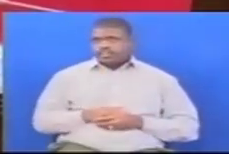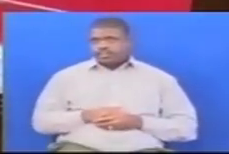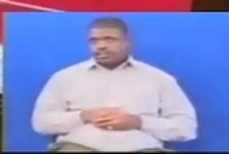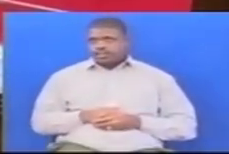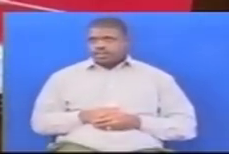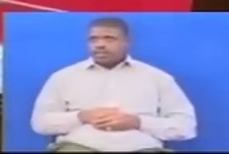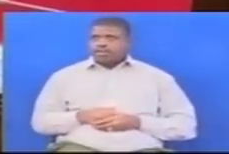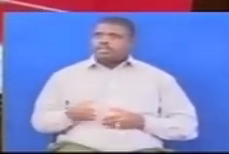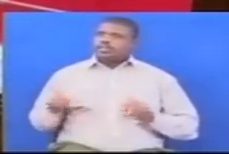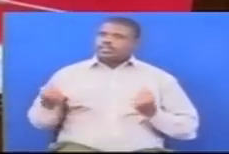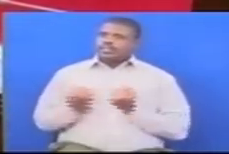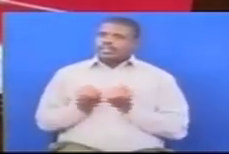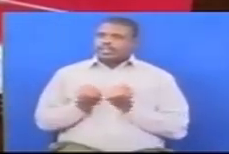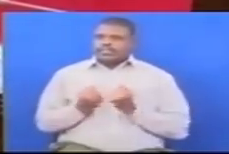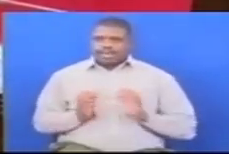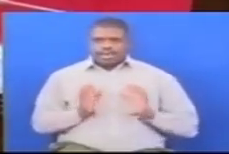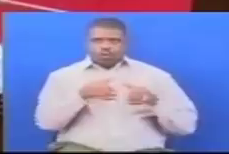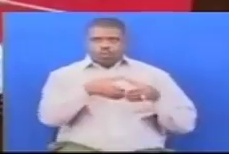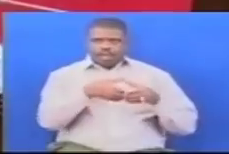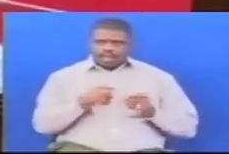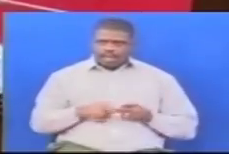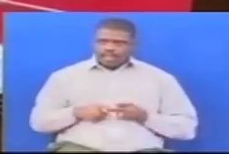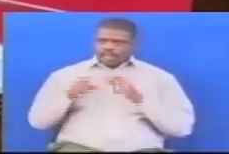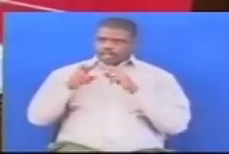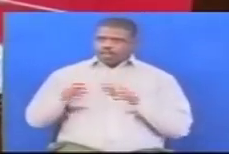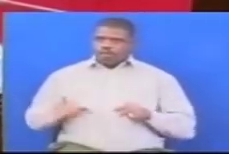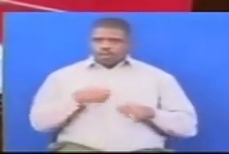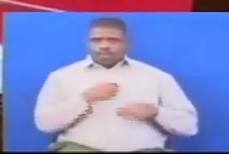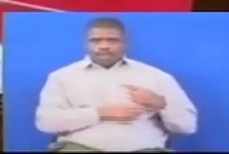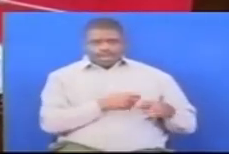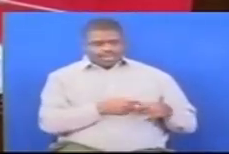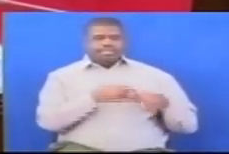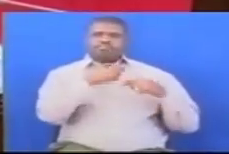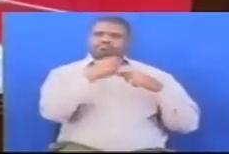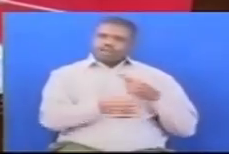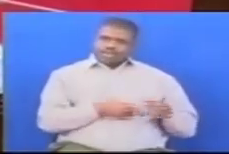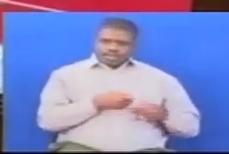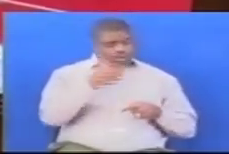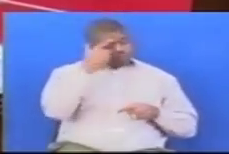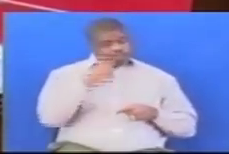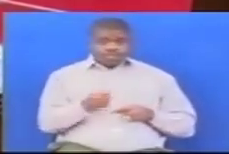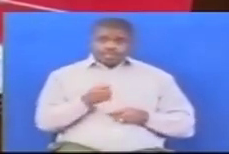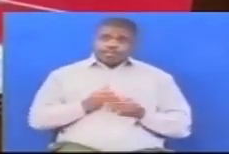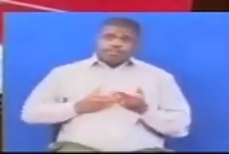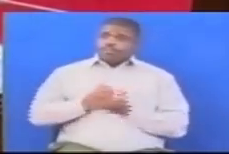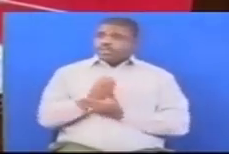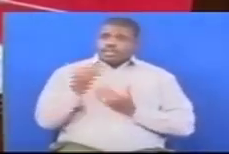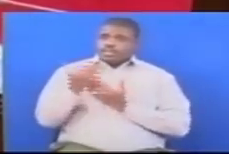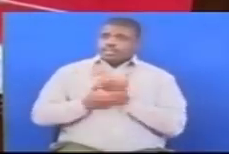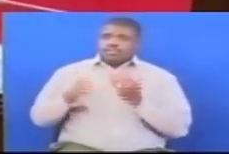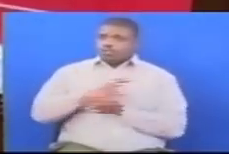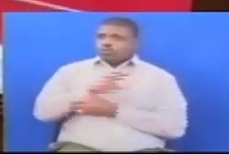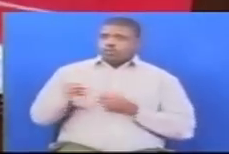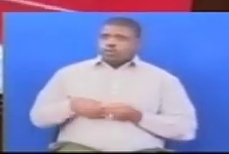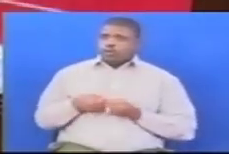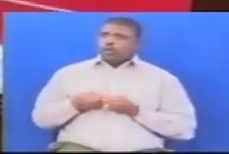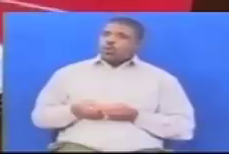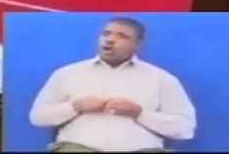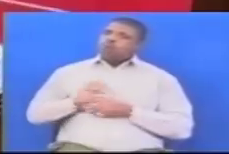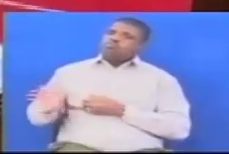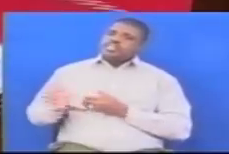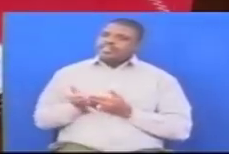Unda tume, kagua mradi kwa mradi inavyokuamini, upitie nchi nzima, watapika pesa mara